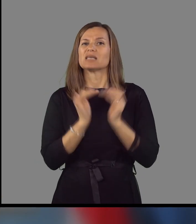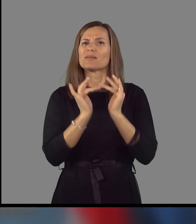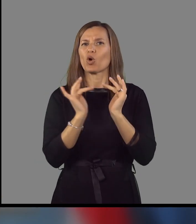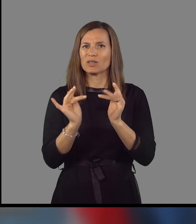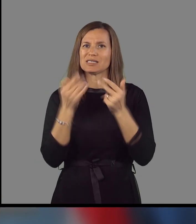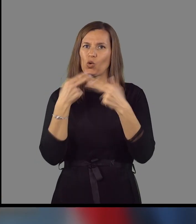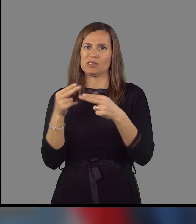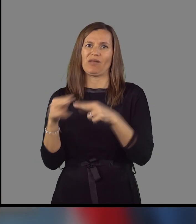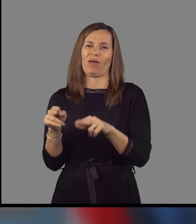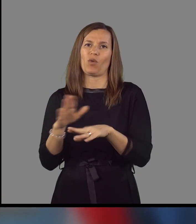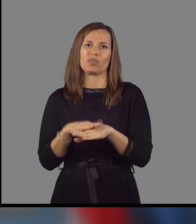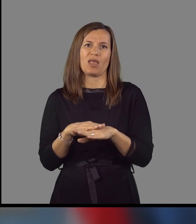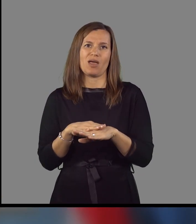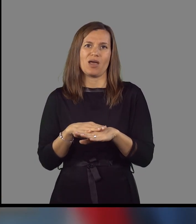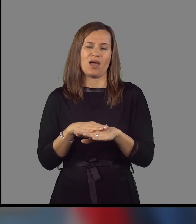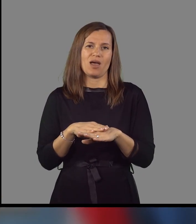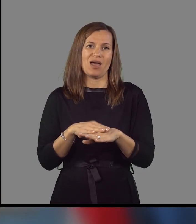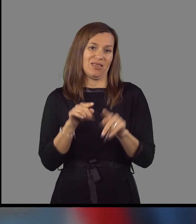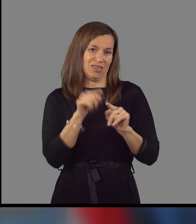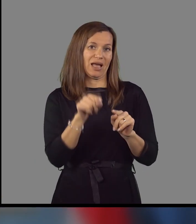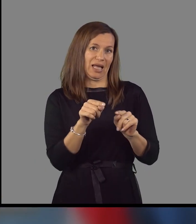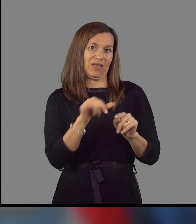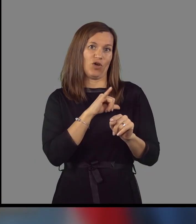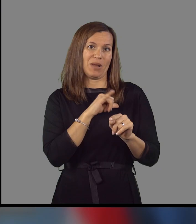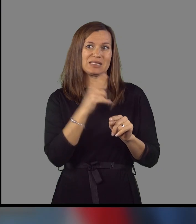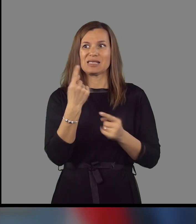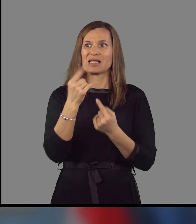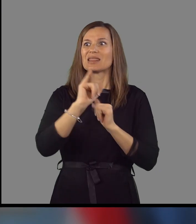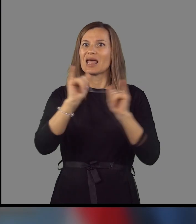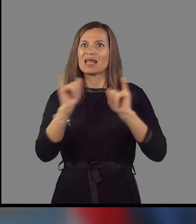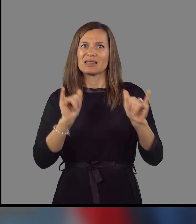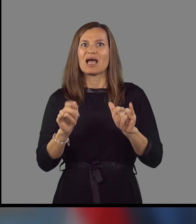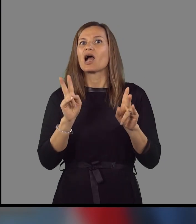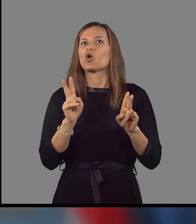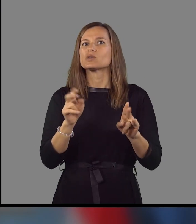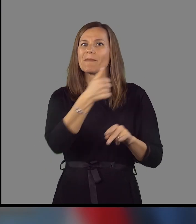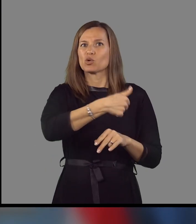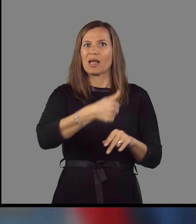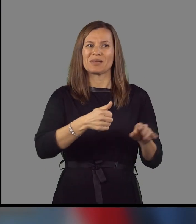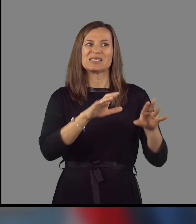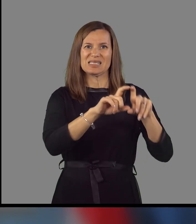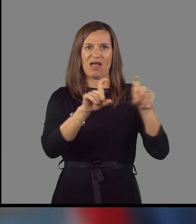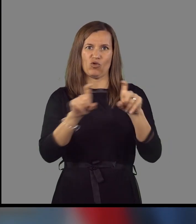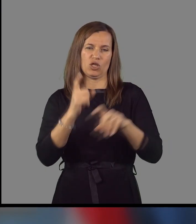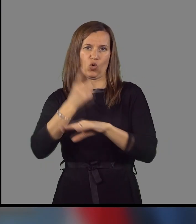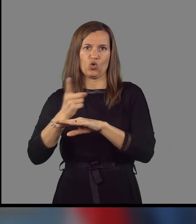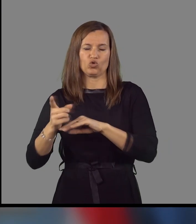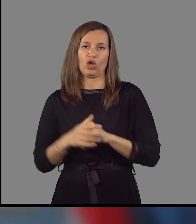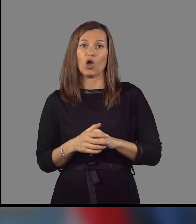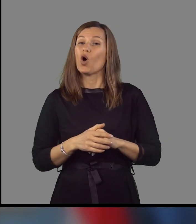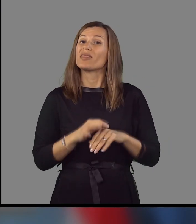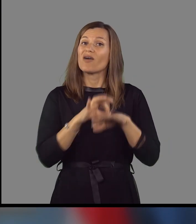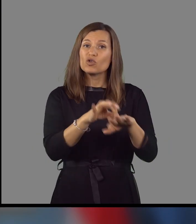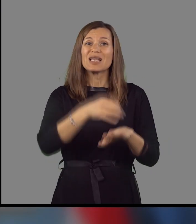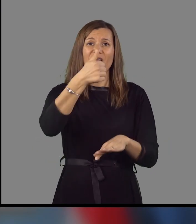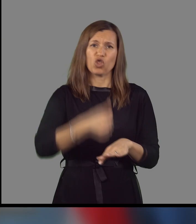navodilom njim. Sproti se odzivamo na te pravzaprav informacije z terena, kako se